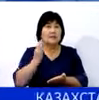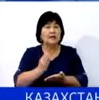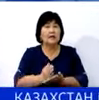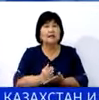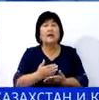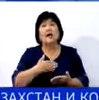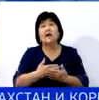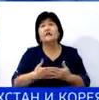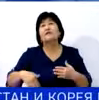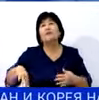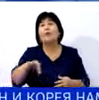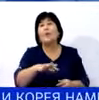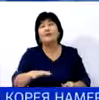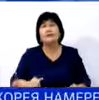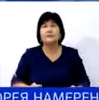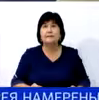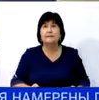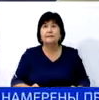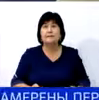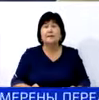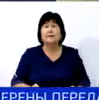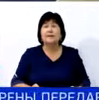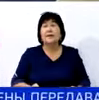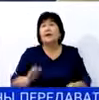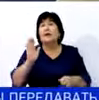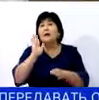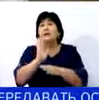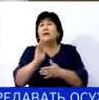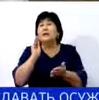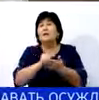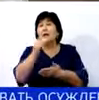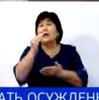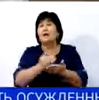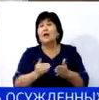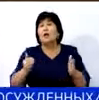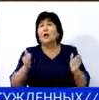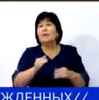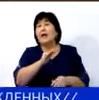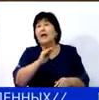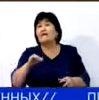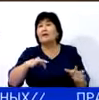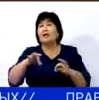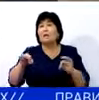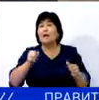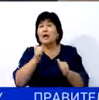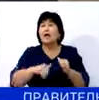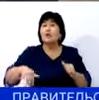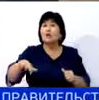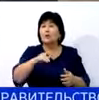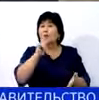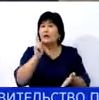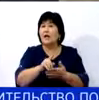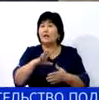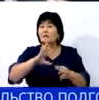Поставленные задачи обсуждены активом области. В послании поставлены задачи уменьшения неэффективных проектов. В каждом регионе должны